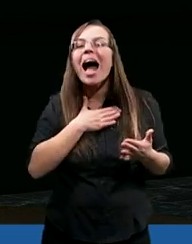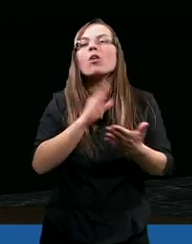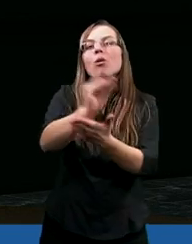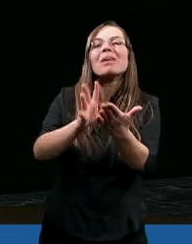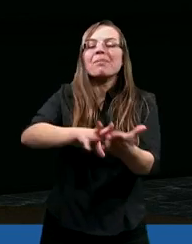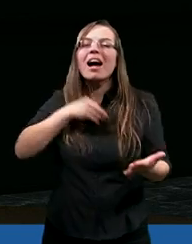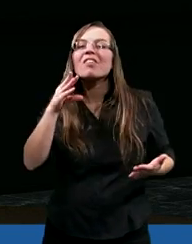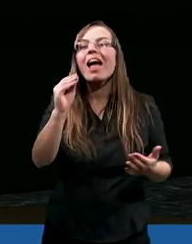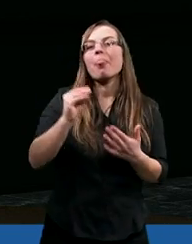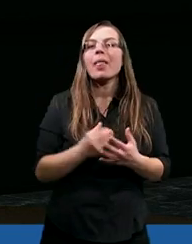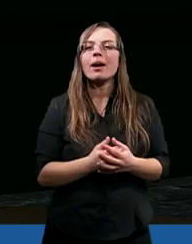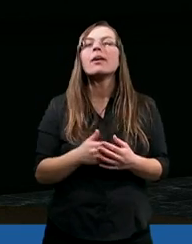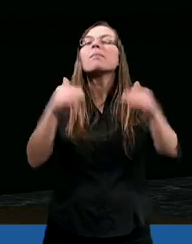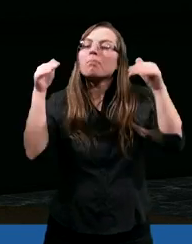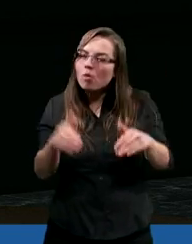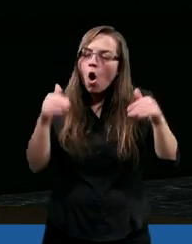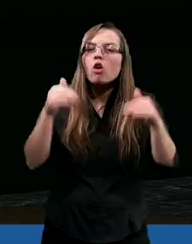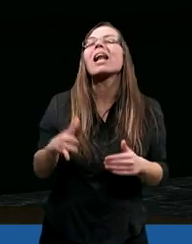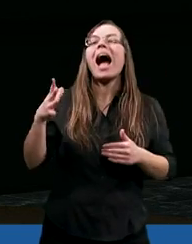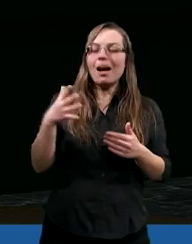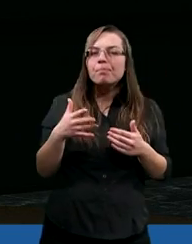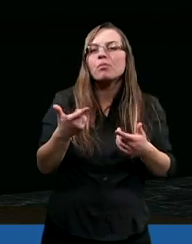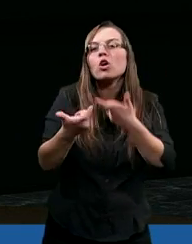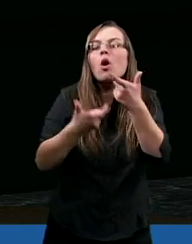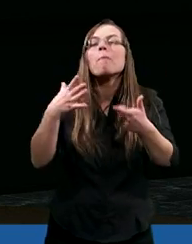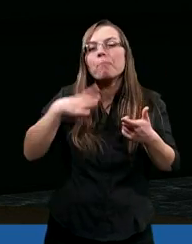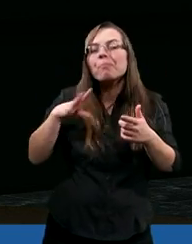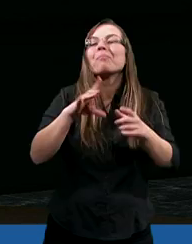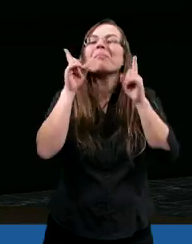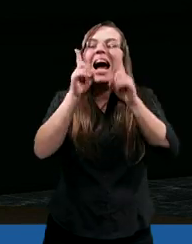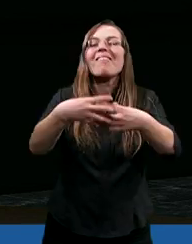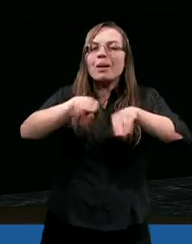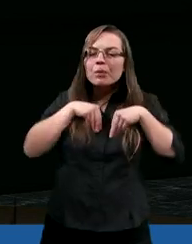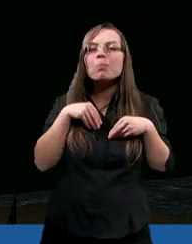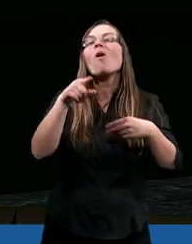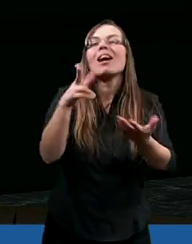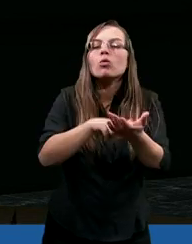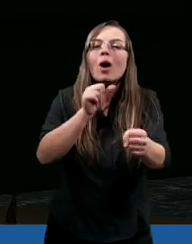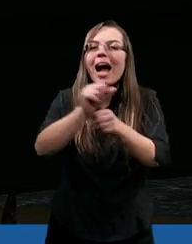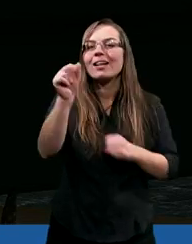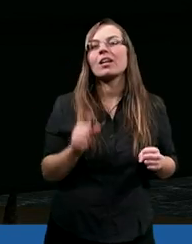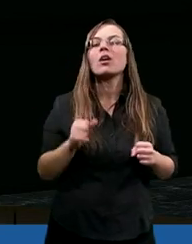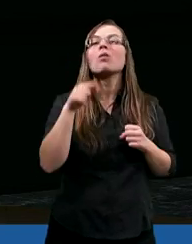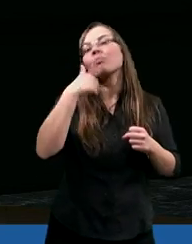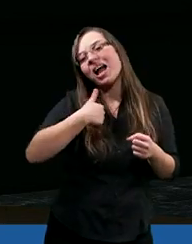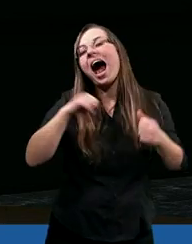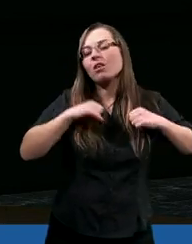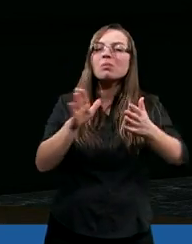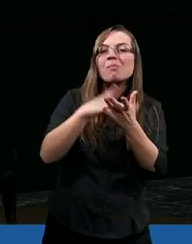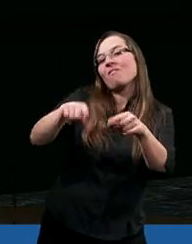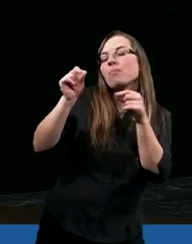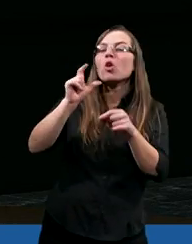Pismo Święte, można obchodzić prawdę, która tutaj jest. Bo ja sobie wybiorę